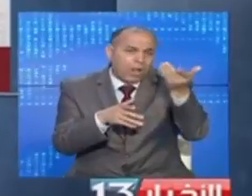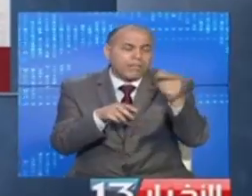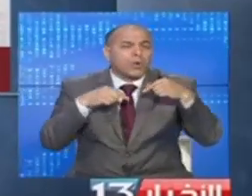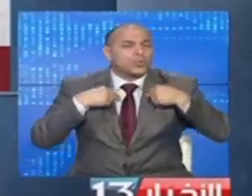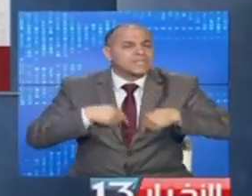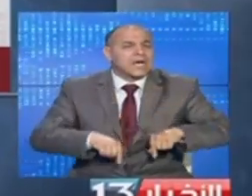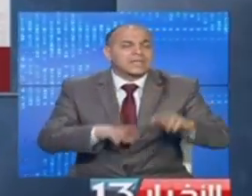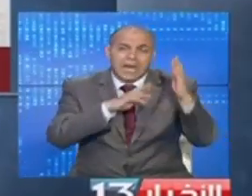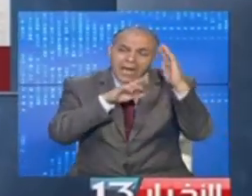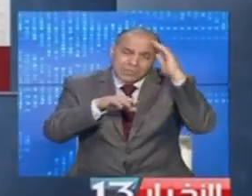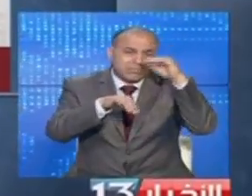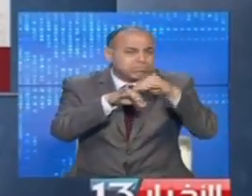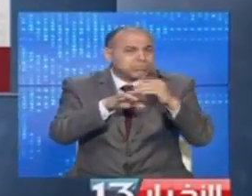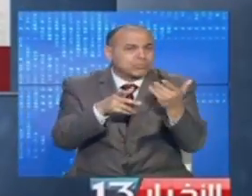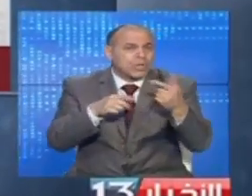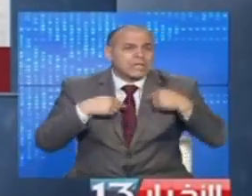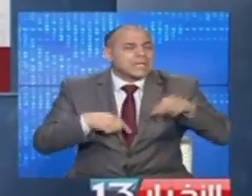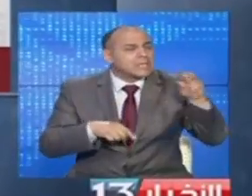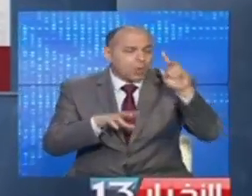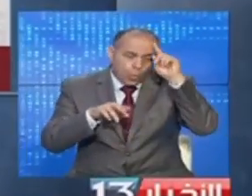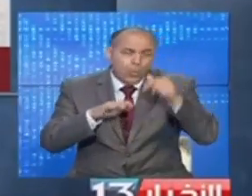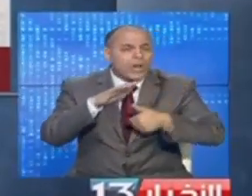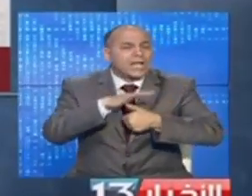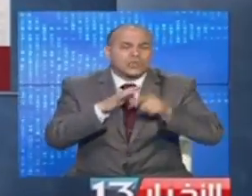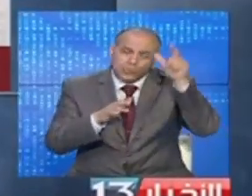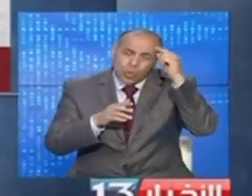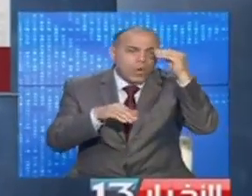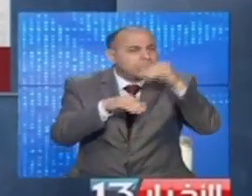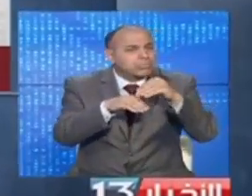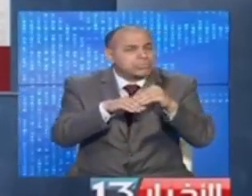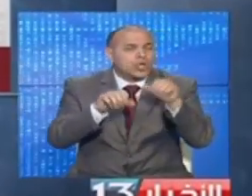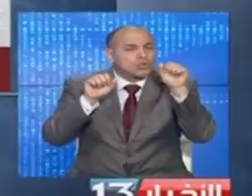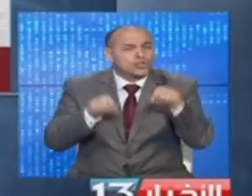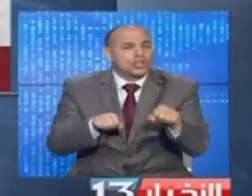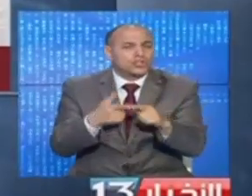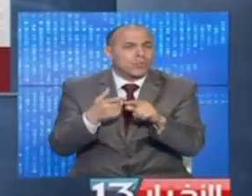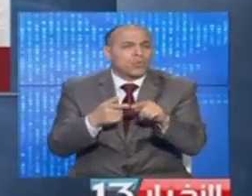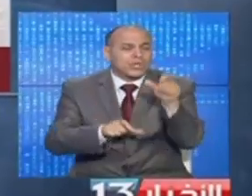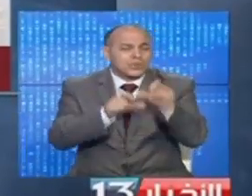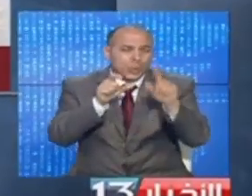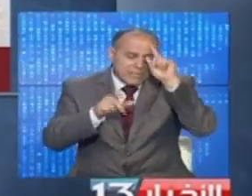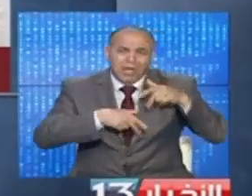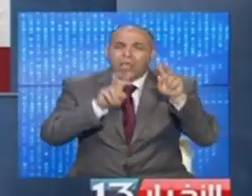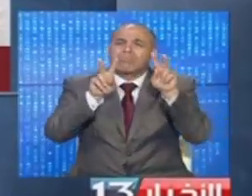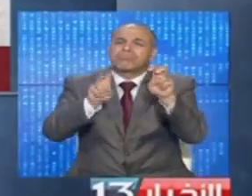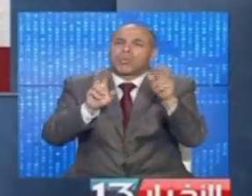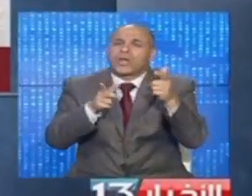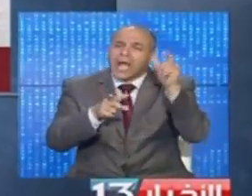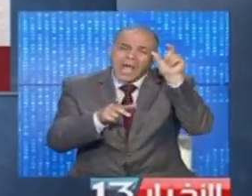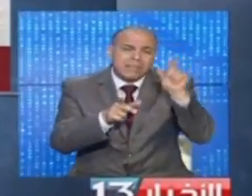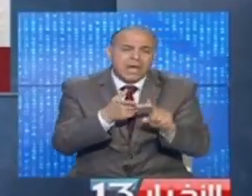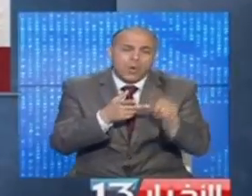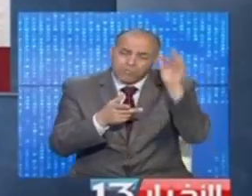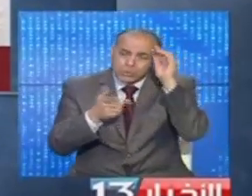وزارة الخارجية ووزارة النقل ورئاسة الجمهورية على تمكين الجالية التونسية المعلقة في إيطاليا